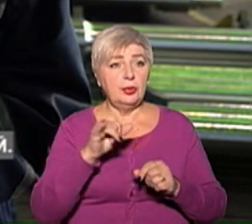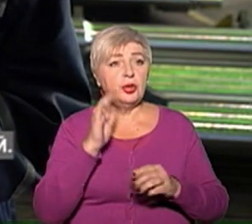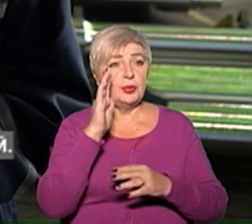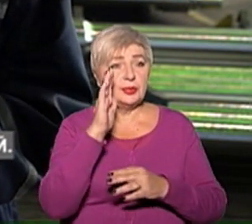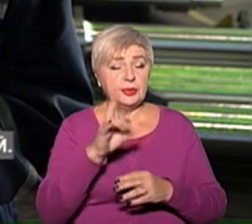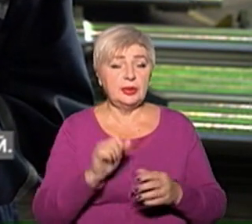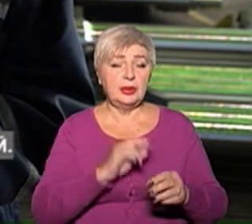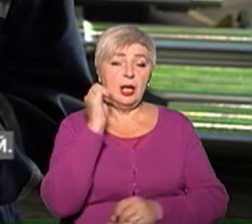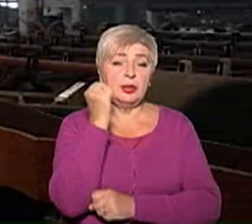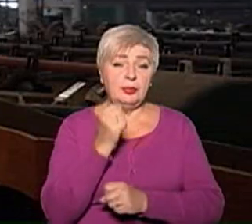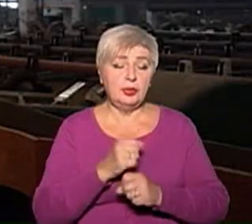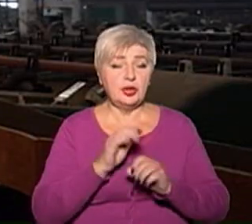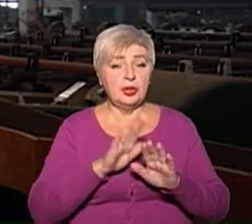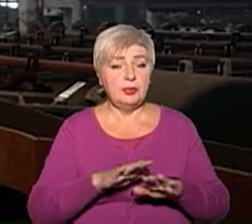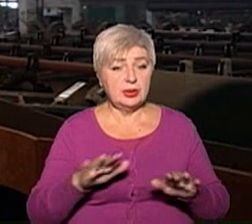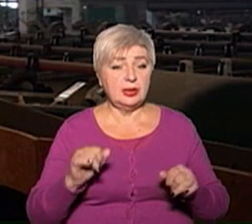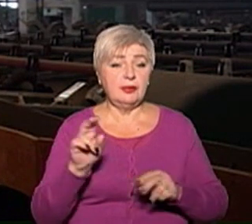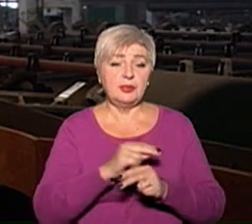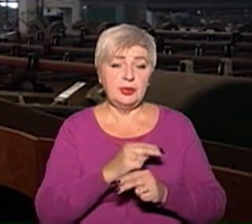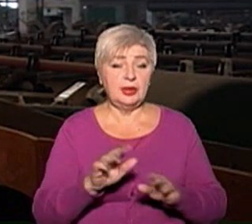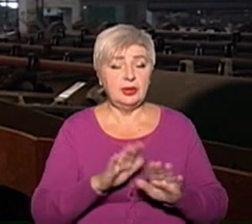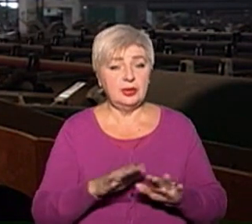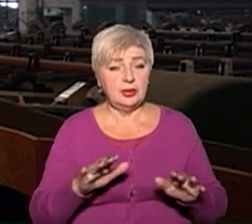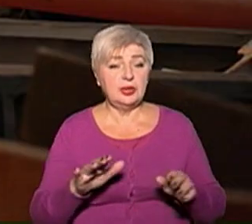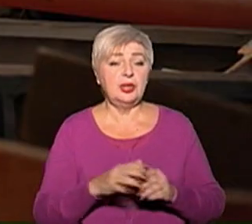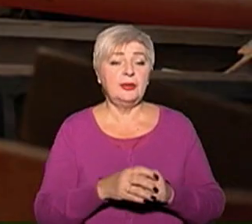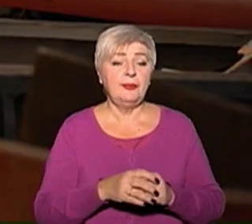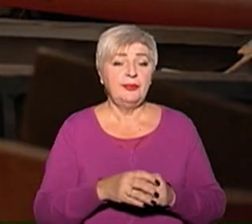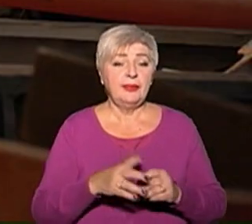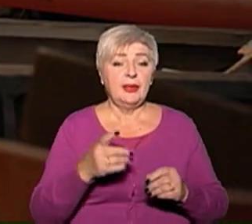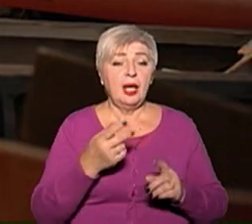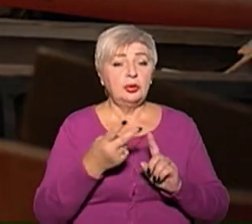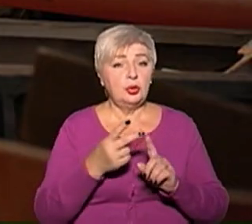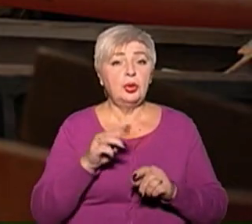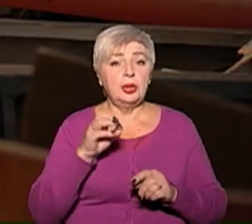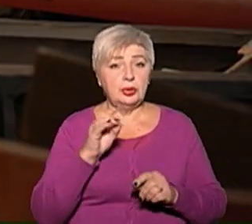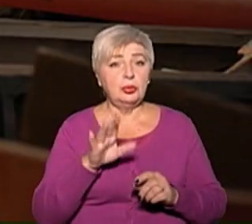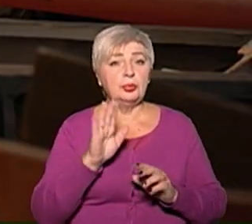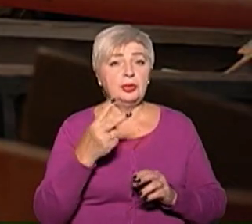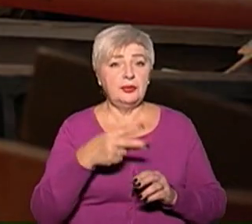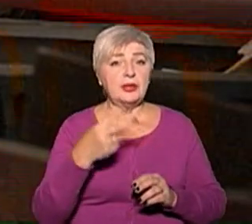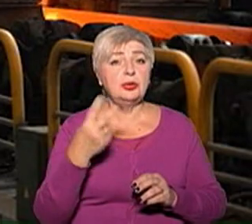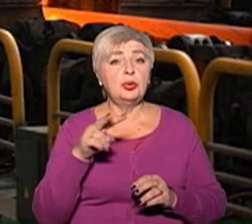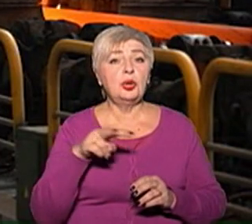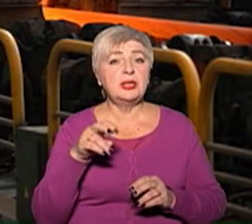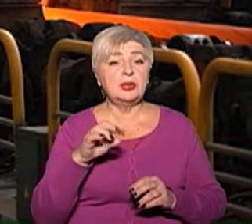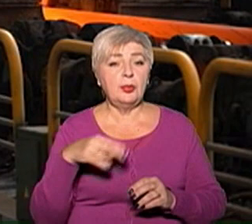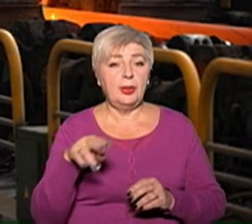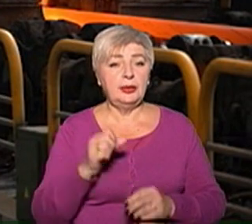на воспитание детей. Другий тур виборів міського голови Дніпра відбудеться 22 листопада.